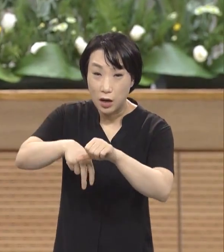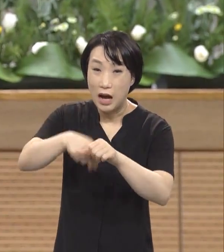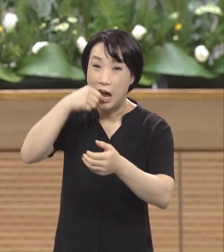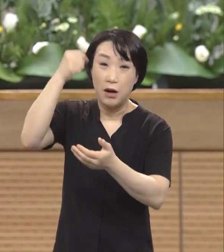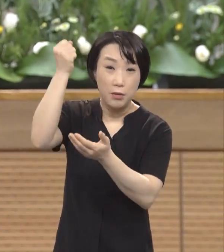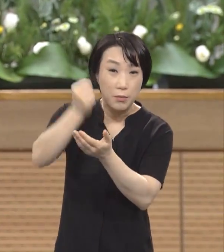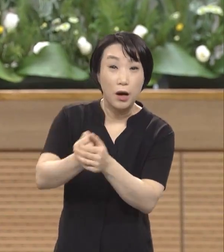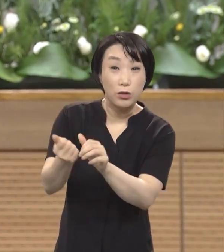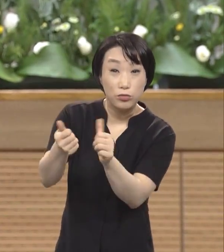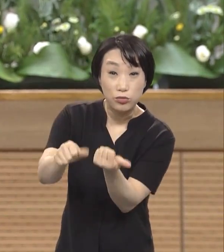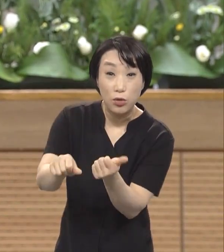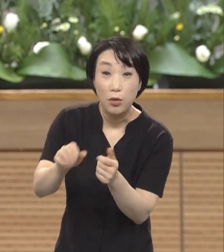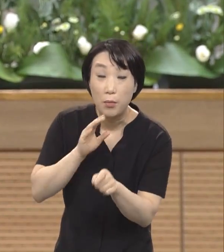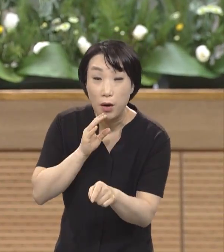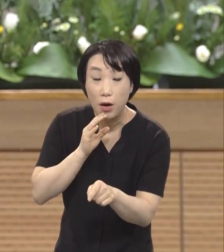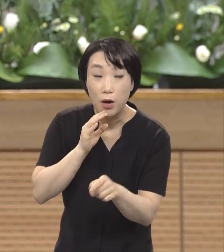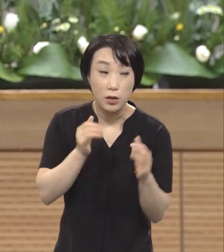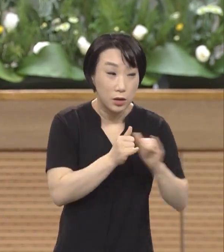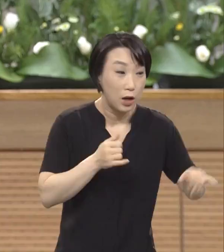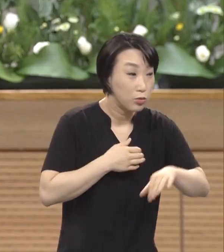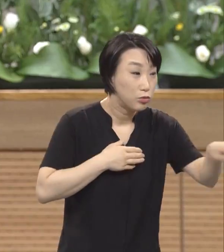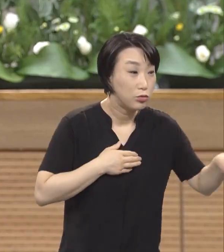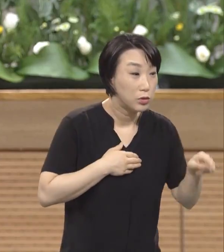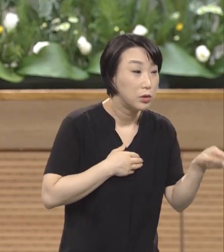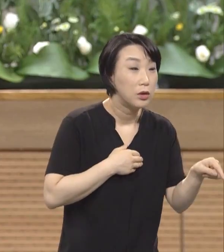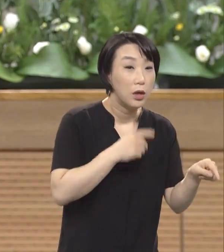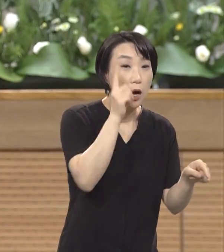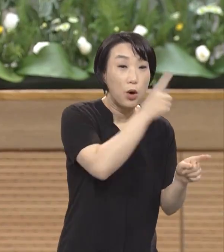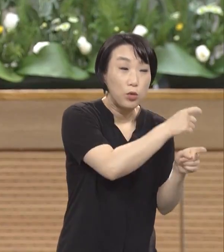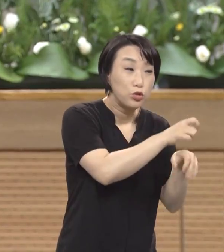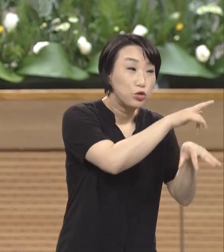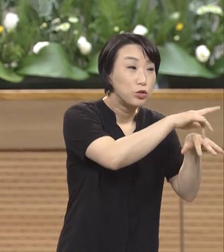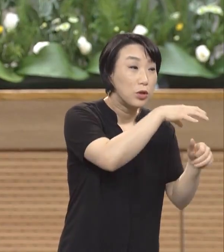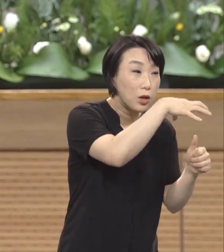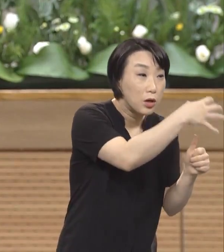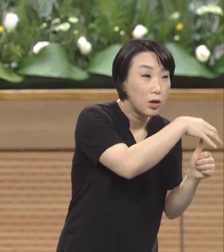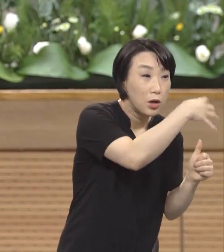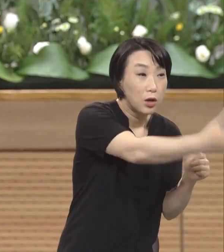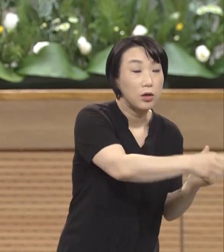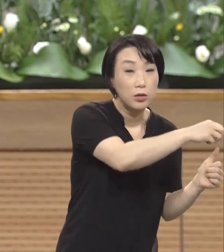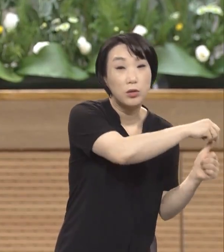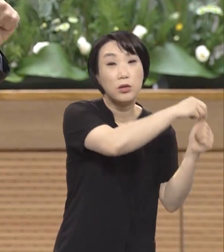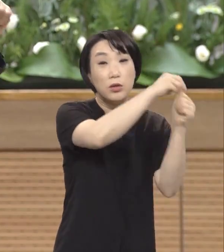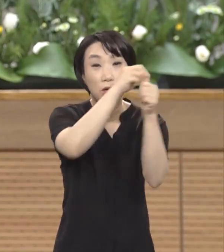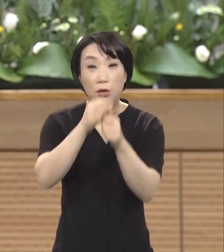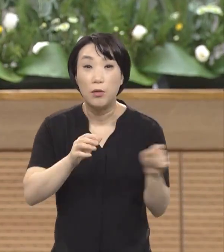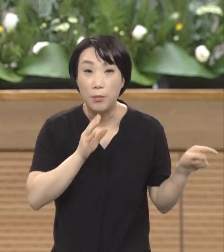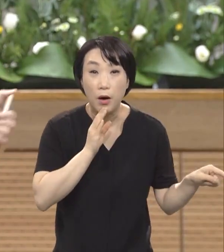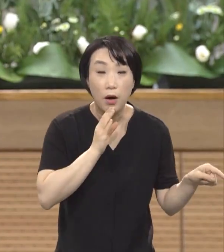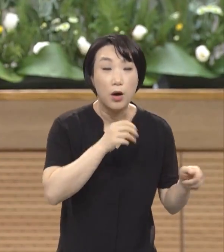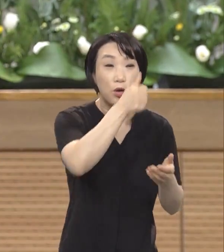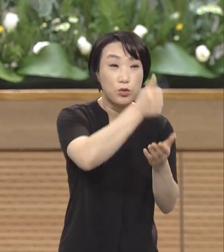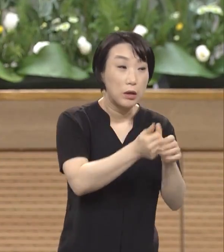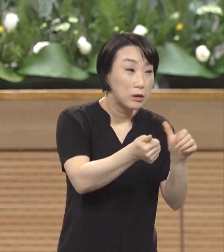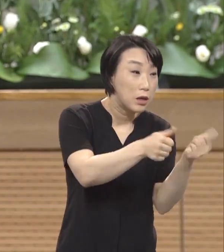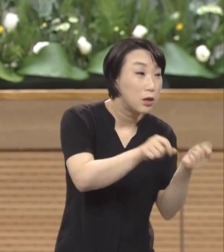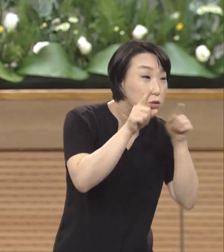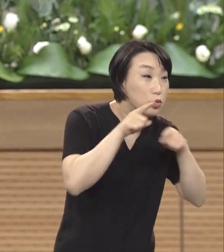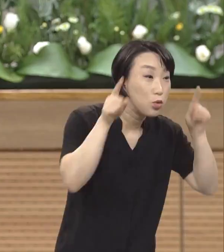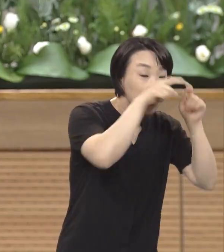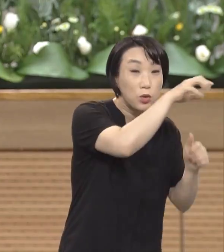죽여서라도 인간을 마귀 사탄 귀신의 손에서 죄와 사망과